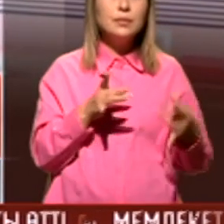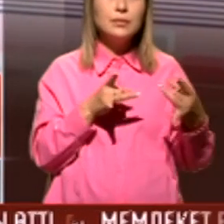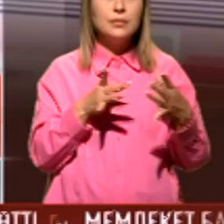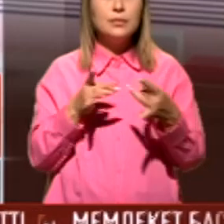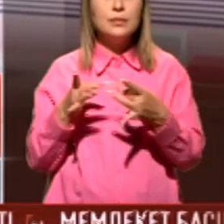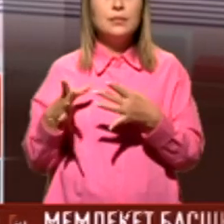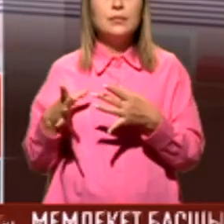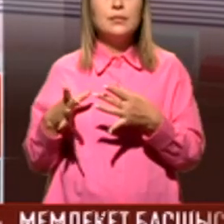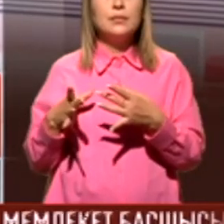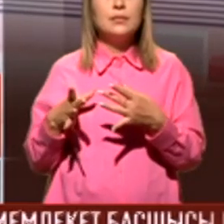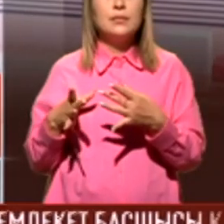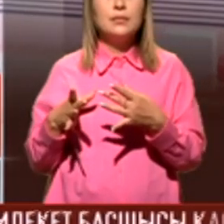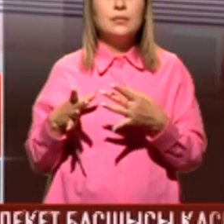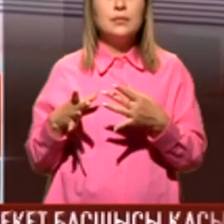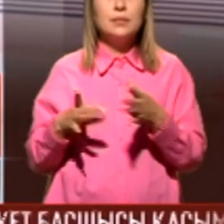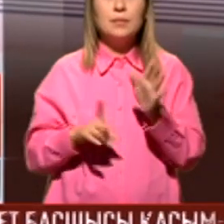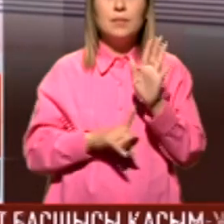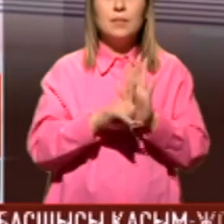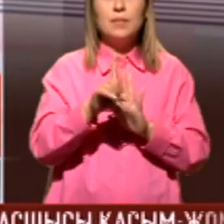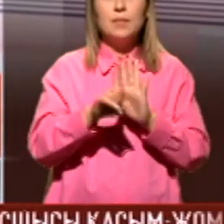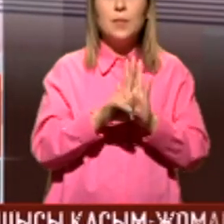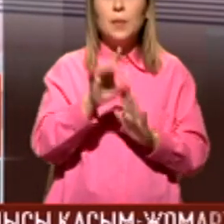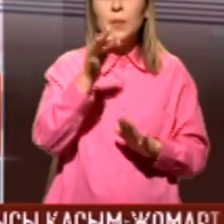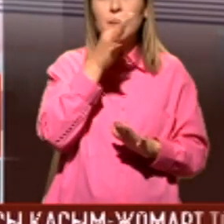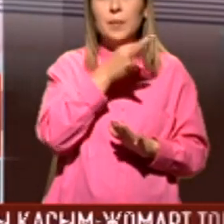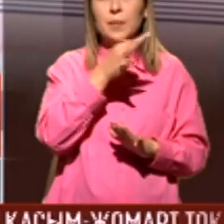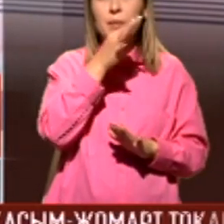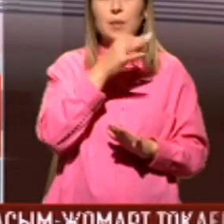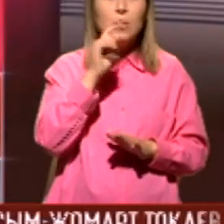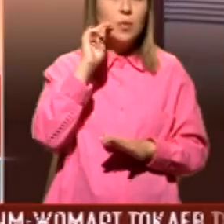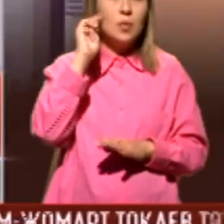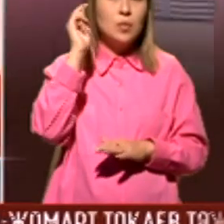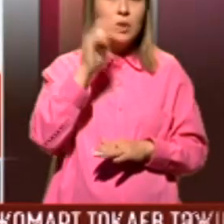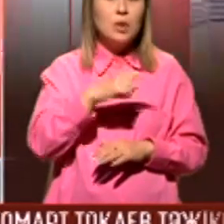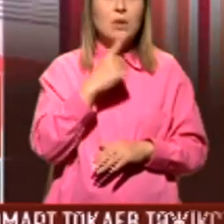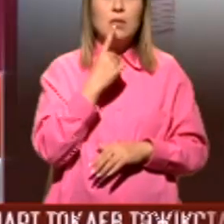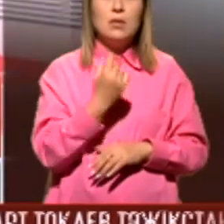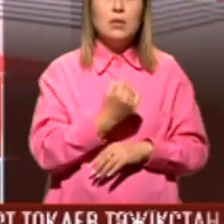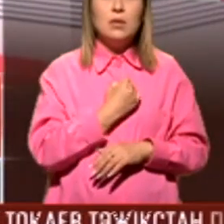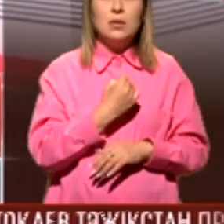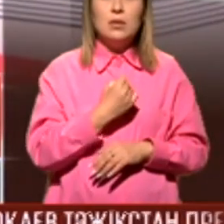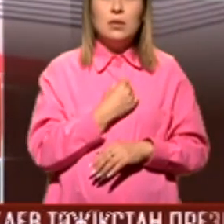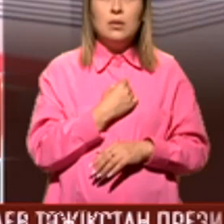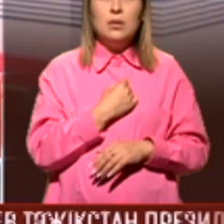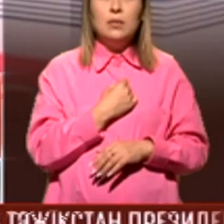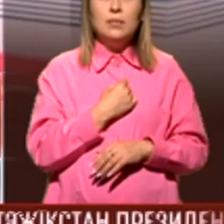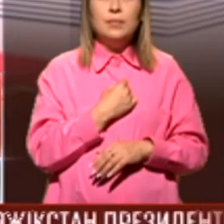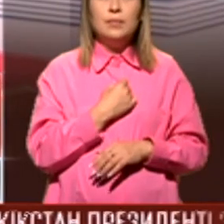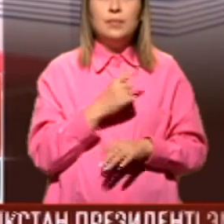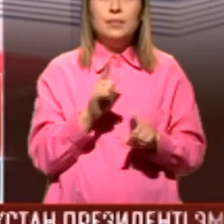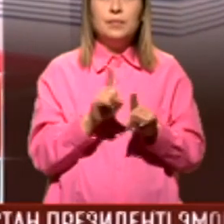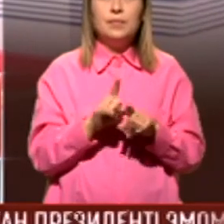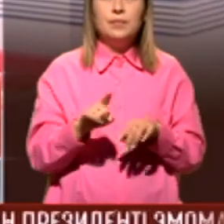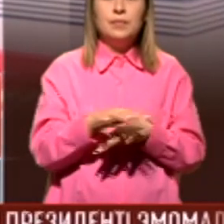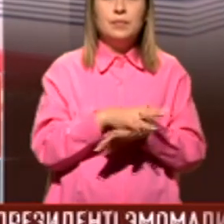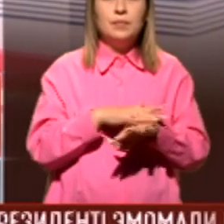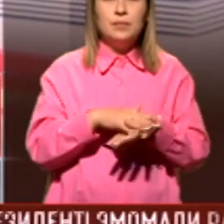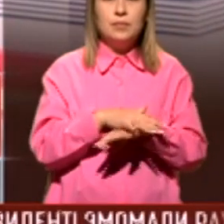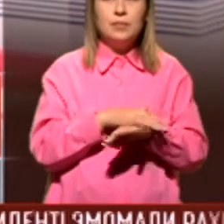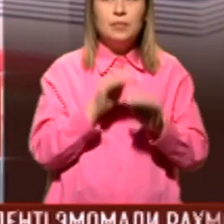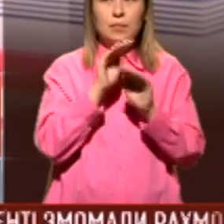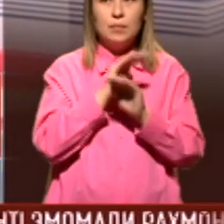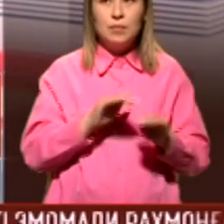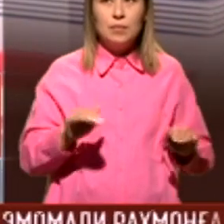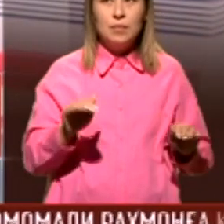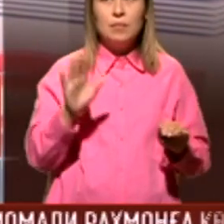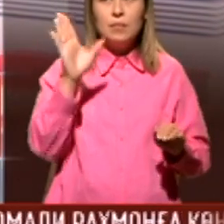текетірес басталмай тұрып, Украина қарулы күштері әр кетсе сол жақтағы халықтың толқуын басуына шамасы жетеді